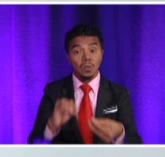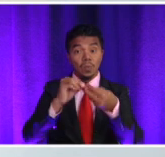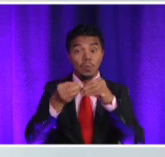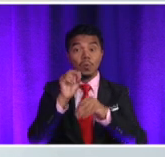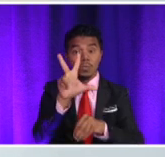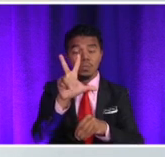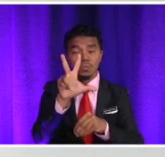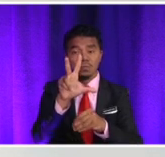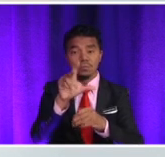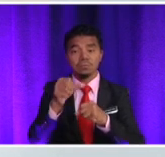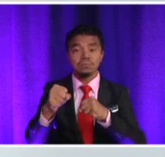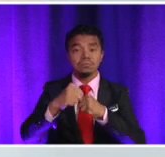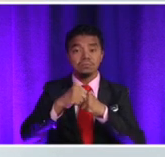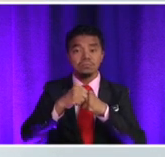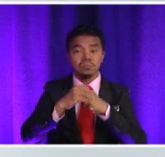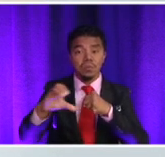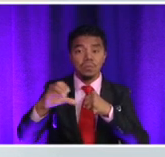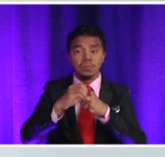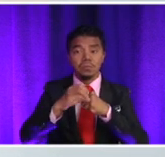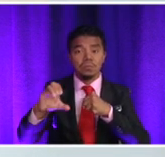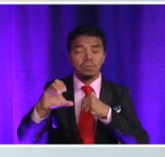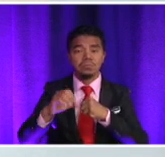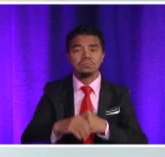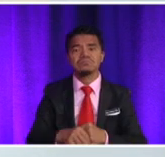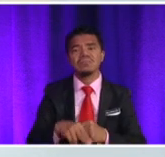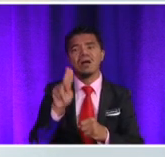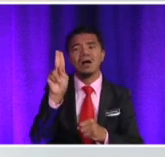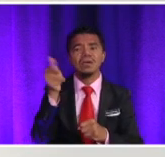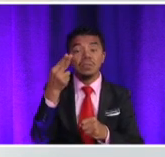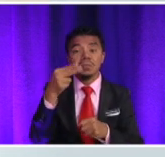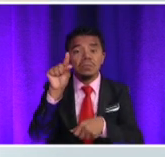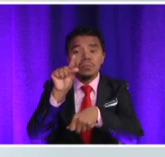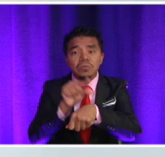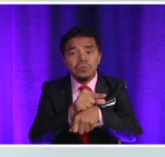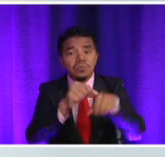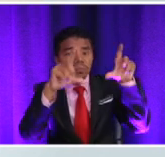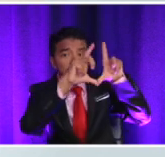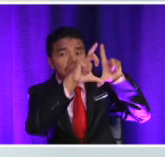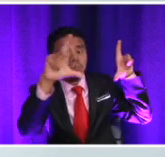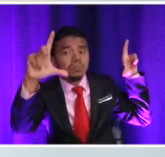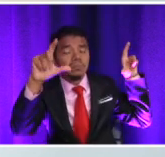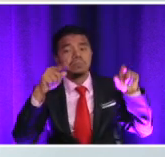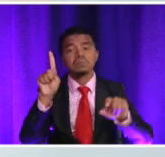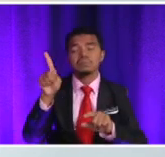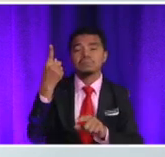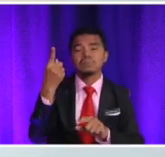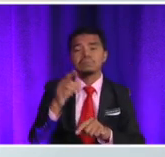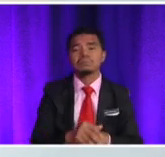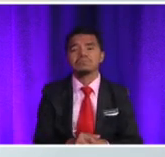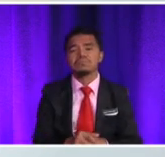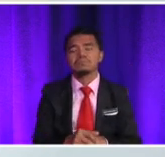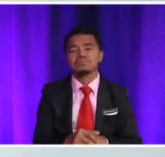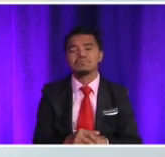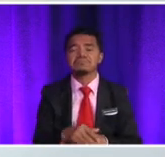promosi yaitu dia hanya menggunakan kain rentang saja promosi Dia terlihat dan kurang